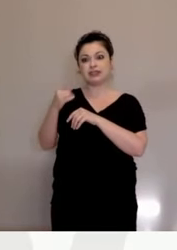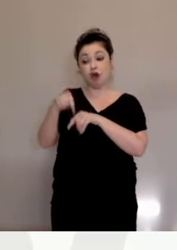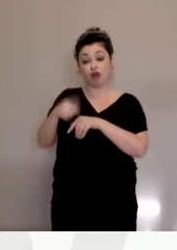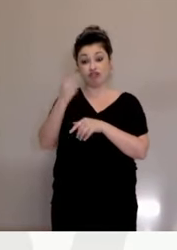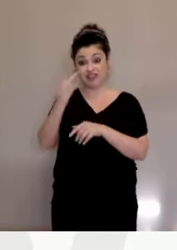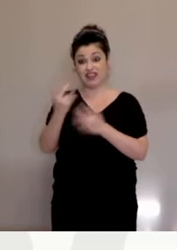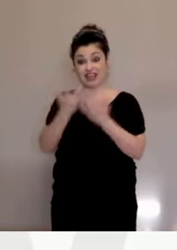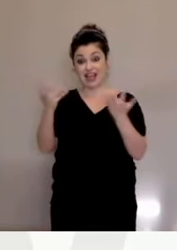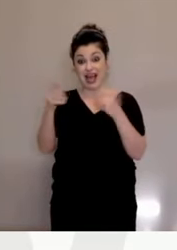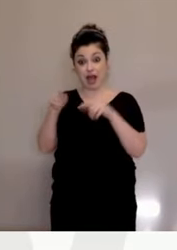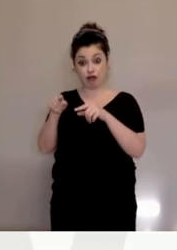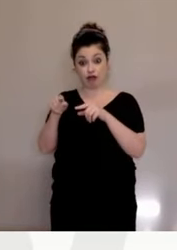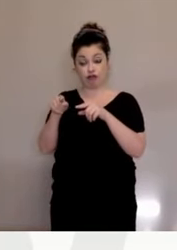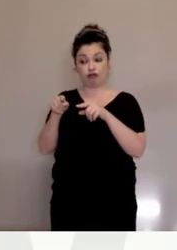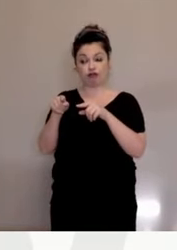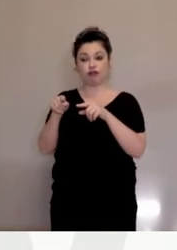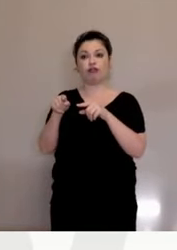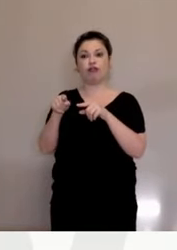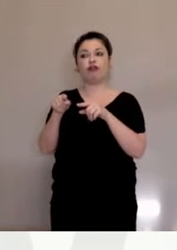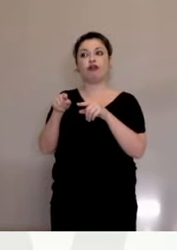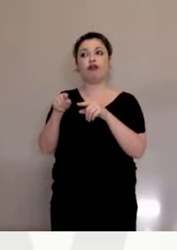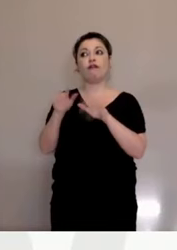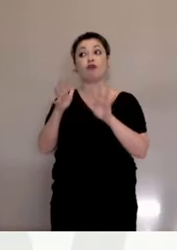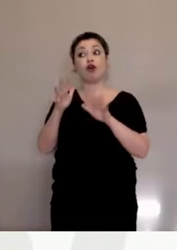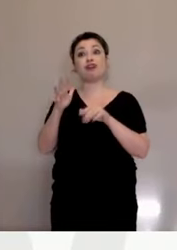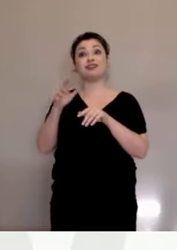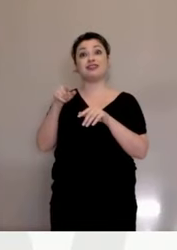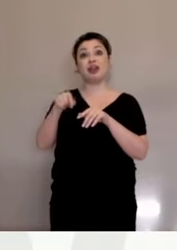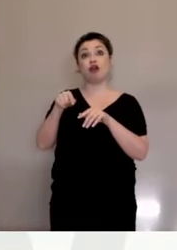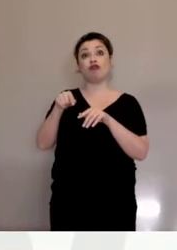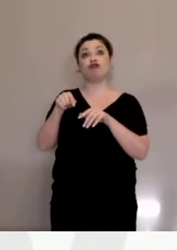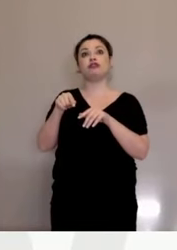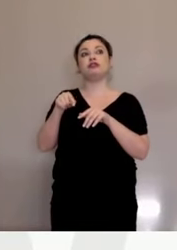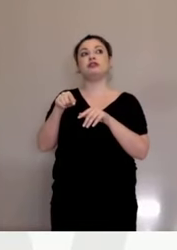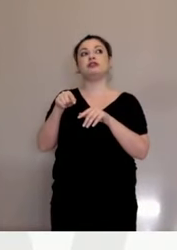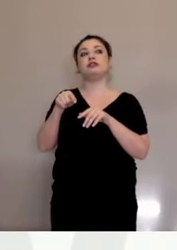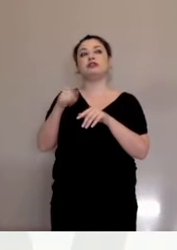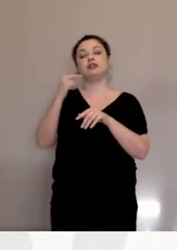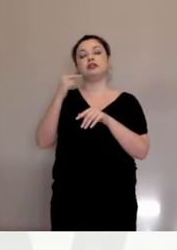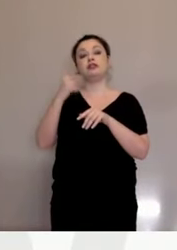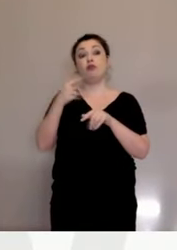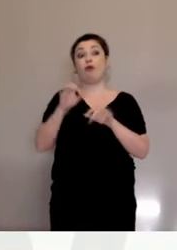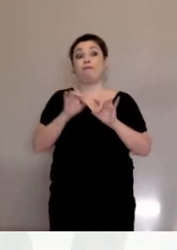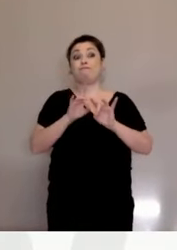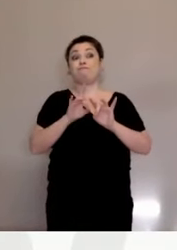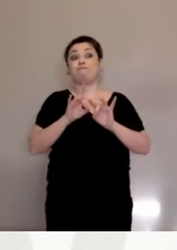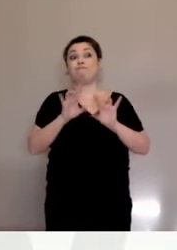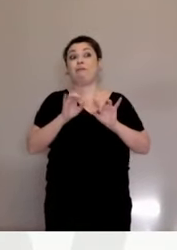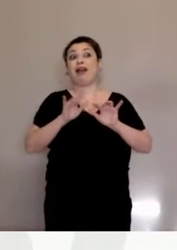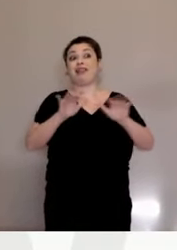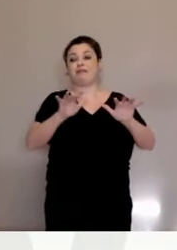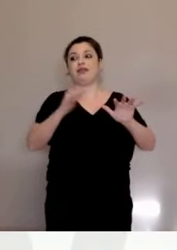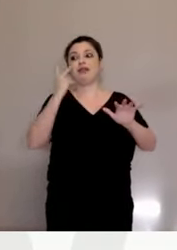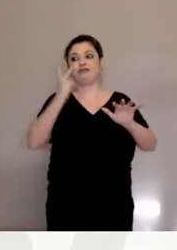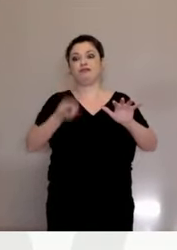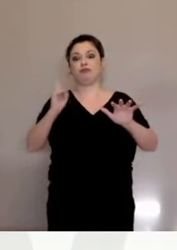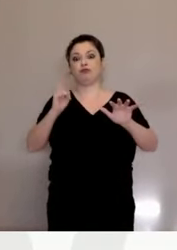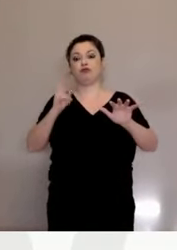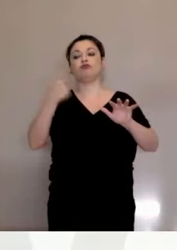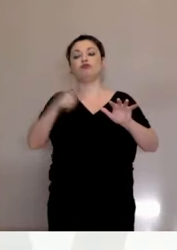e forse un po' più con la pandemia, perché con la